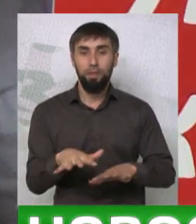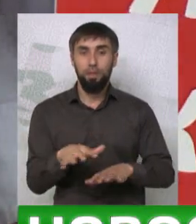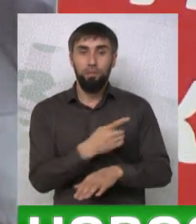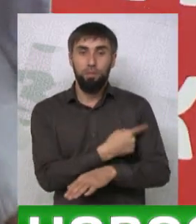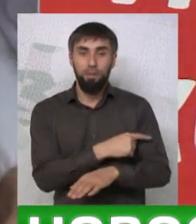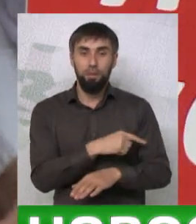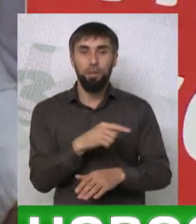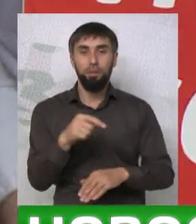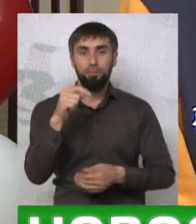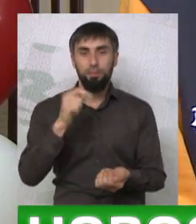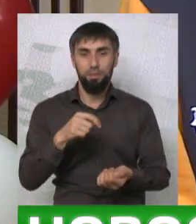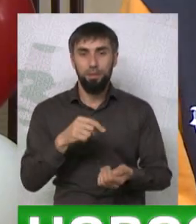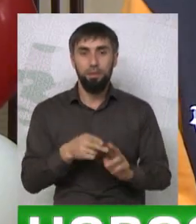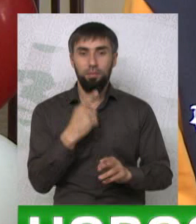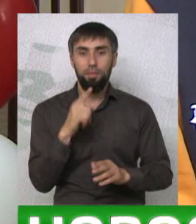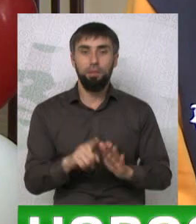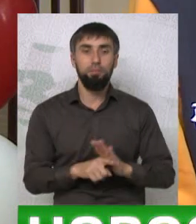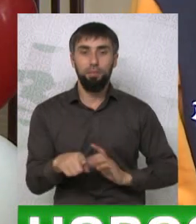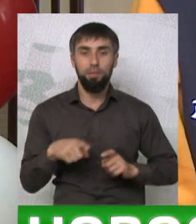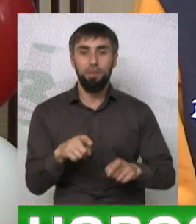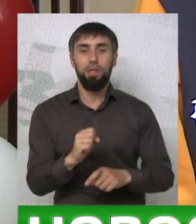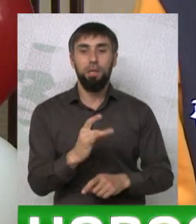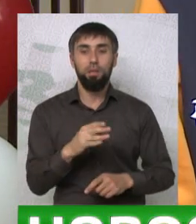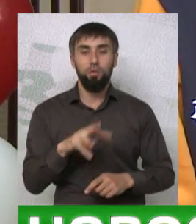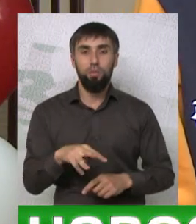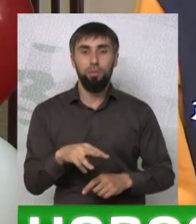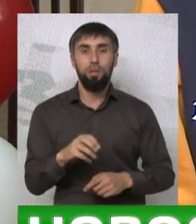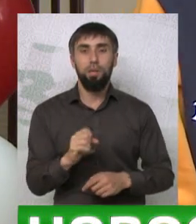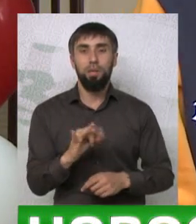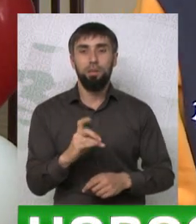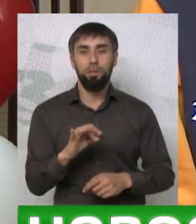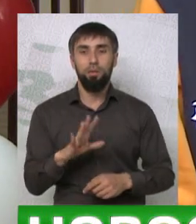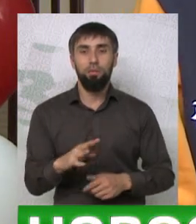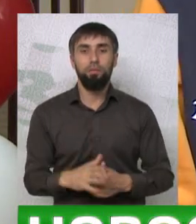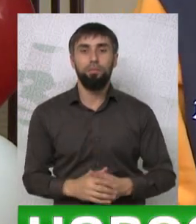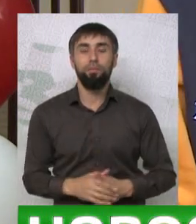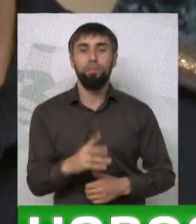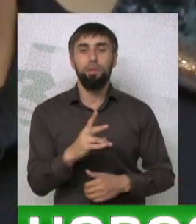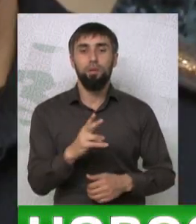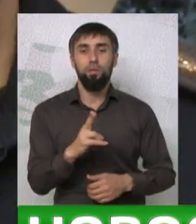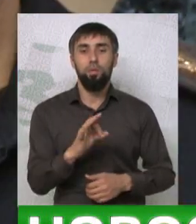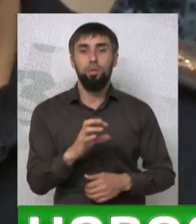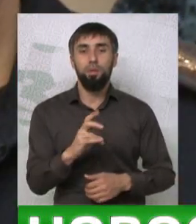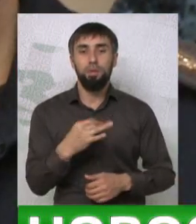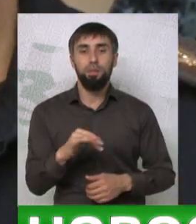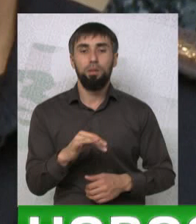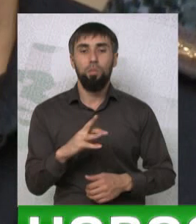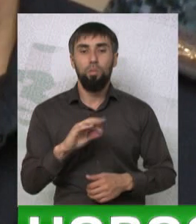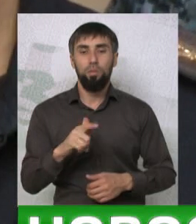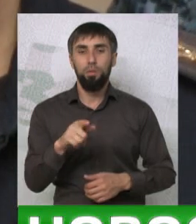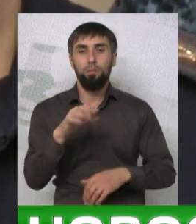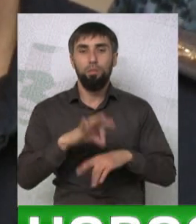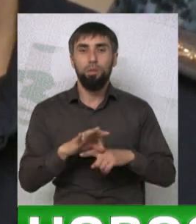переливания крови свой забег в Ингушетии начинает Артем Алискеров, амбассадор донорства костного мозга в стране и инициатор марафона.